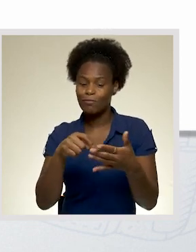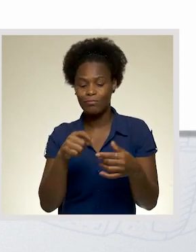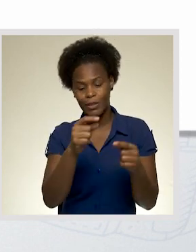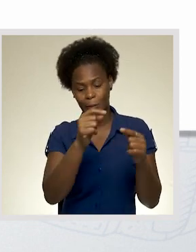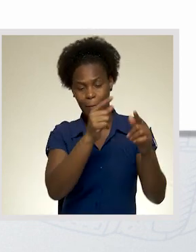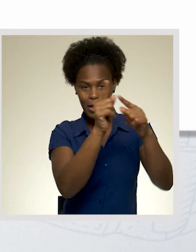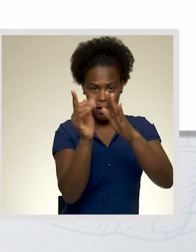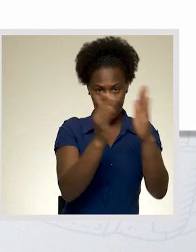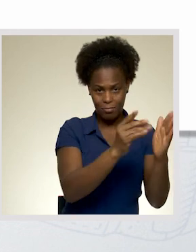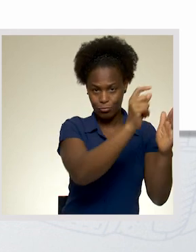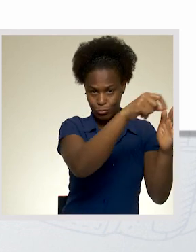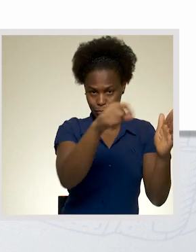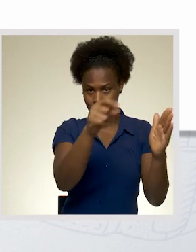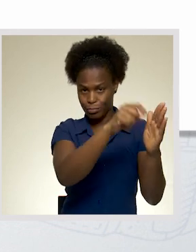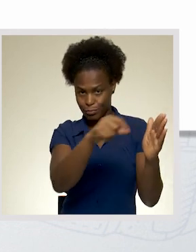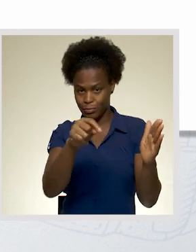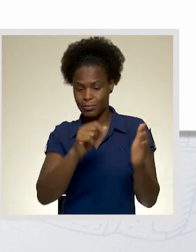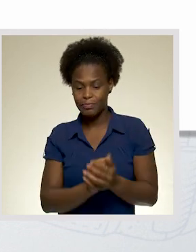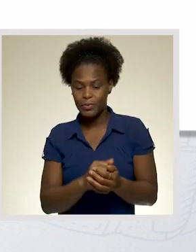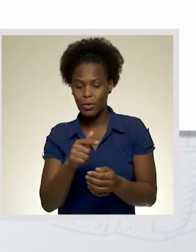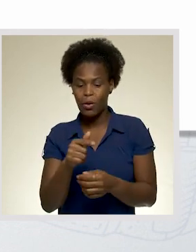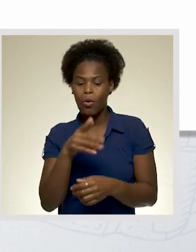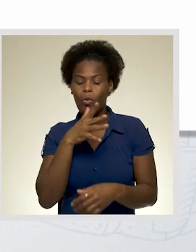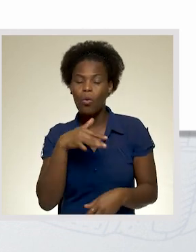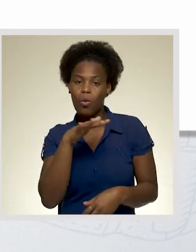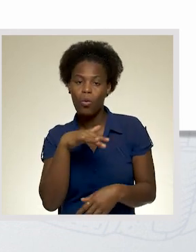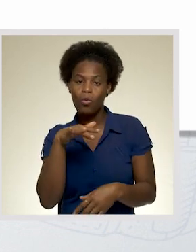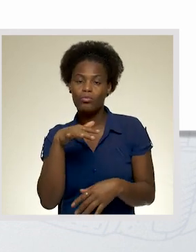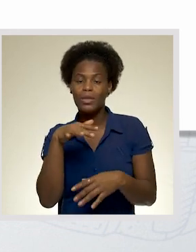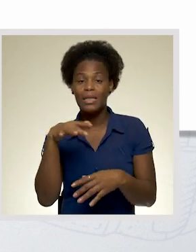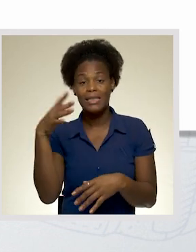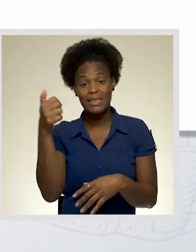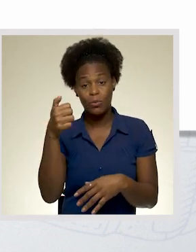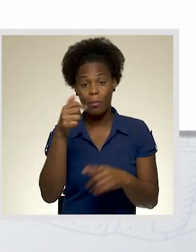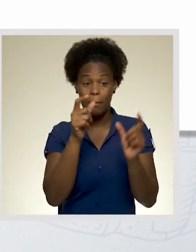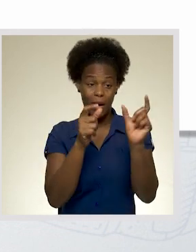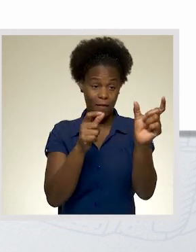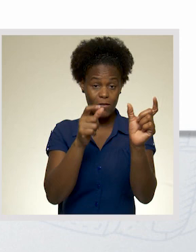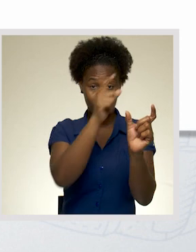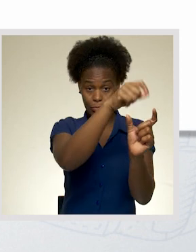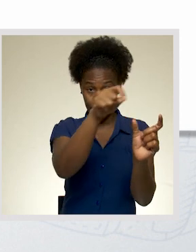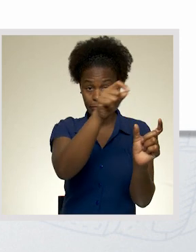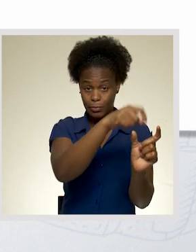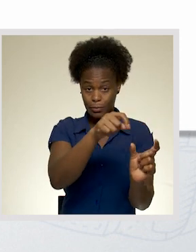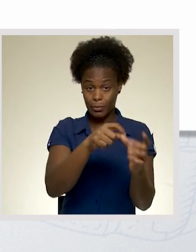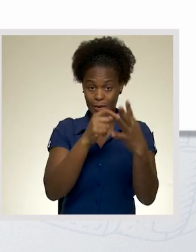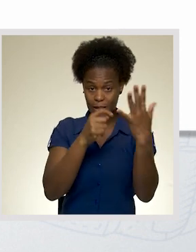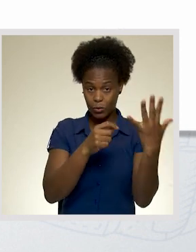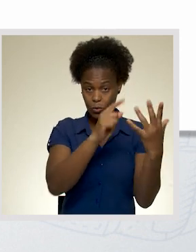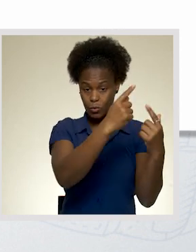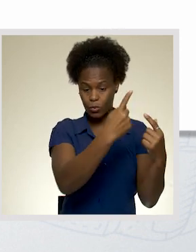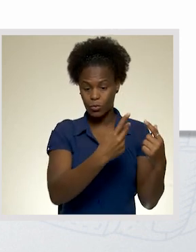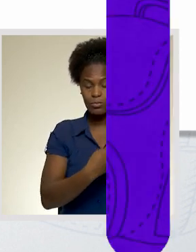ci-dessous. Vous avez ici où écrire les 5 mots trouvés dans la